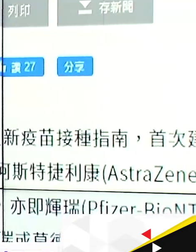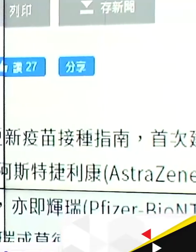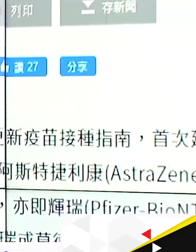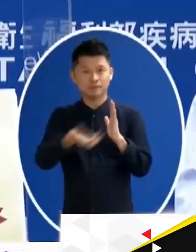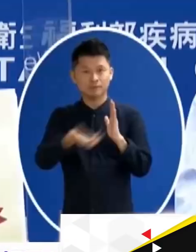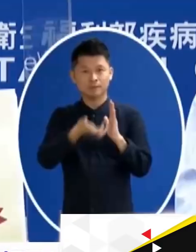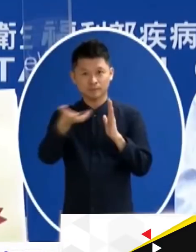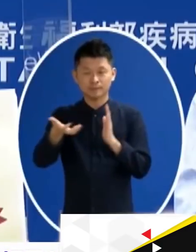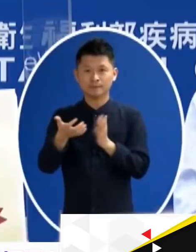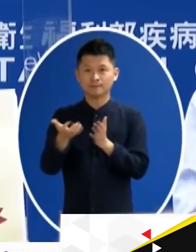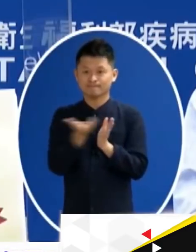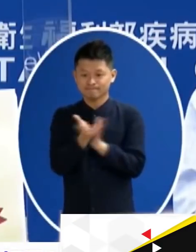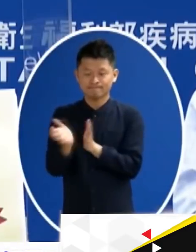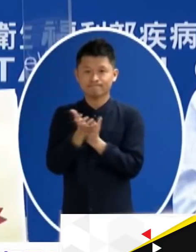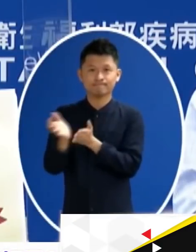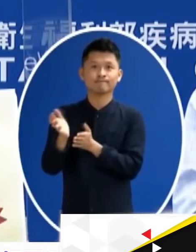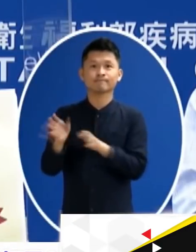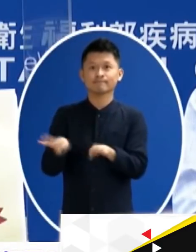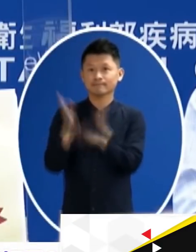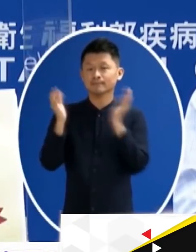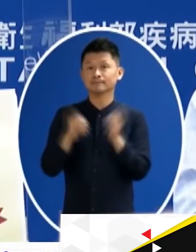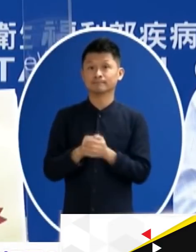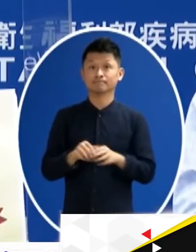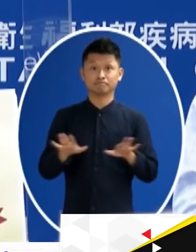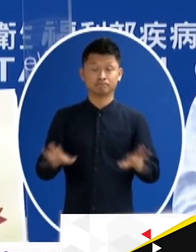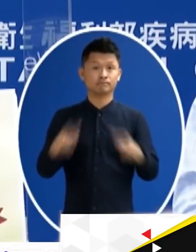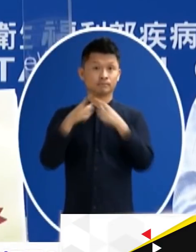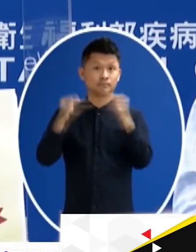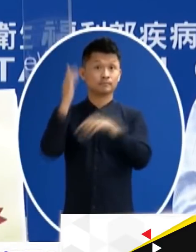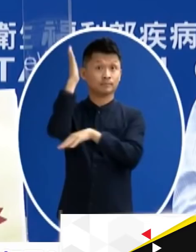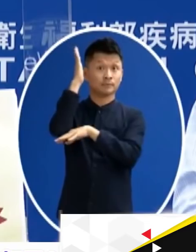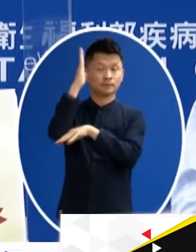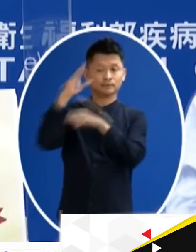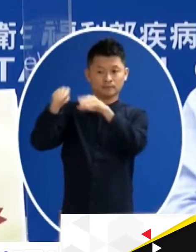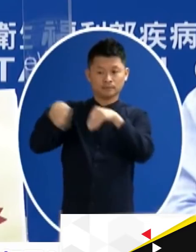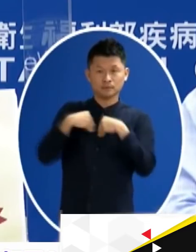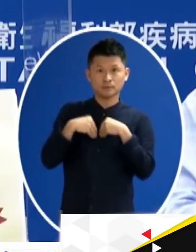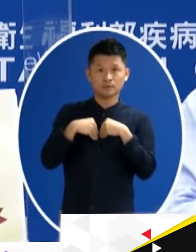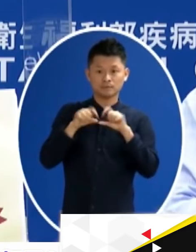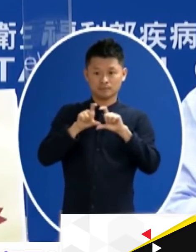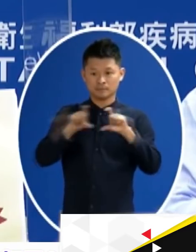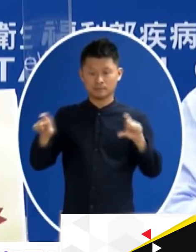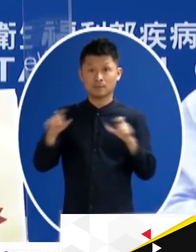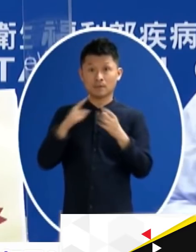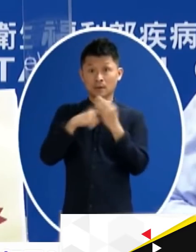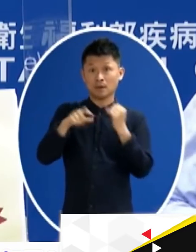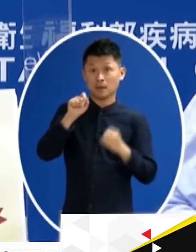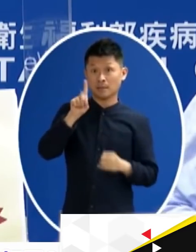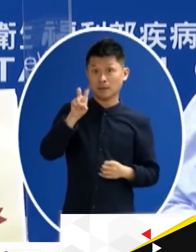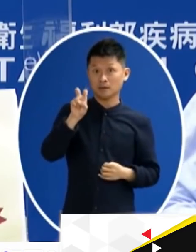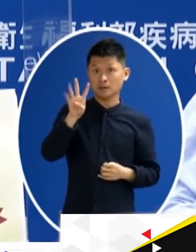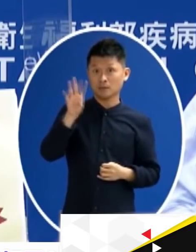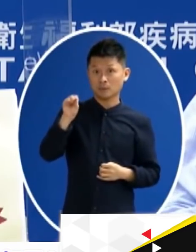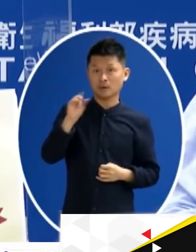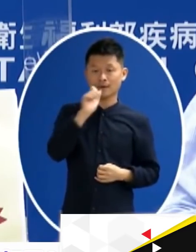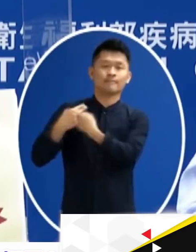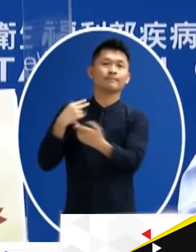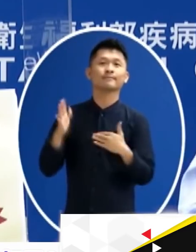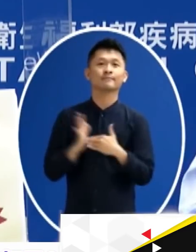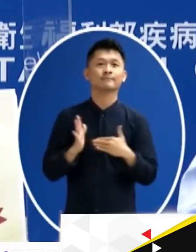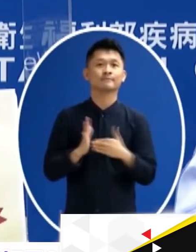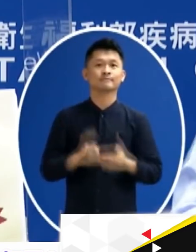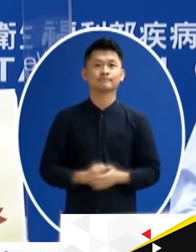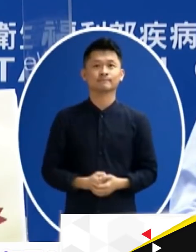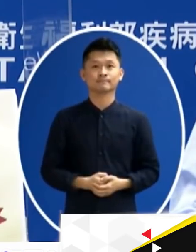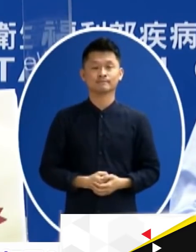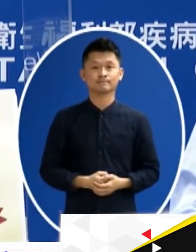于来了。 那这次哈，这是日本政府哈提供台湾124万剂的 AZ COVID-19 的疫苗。